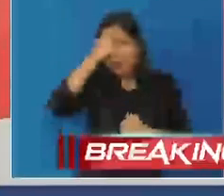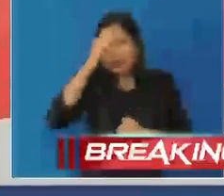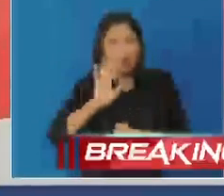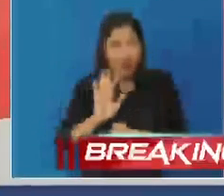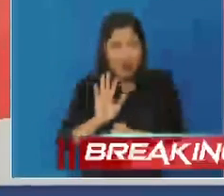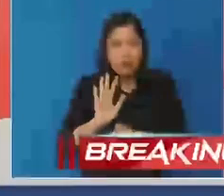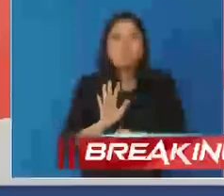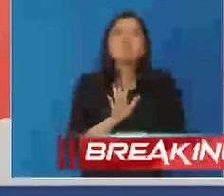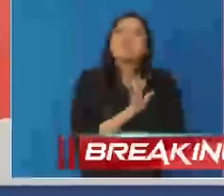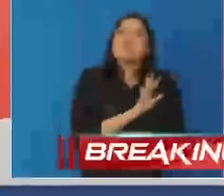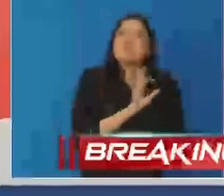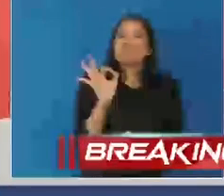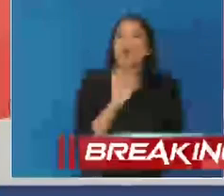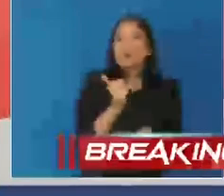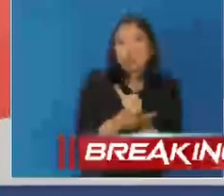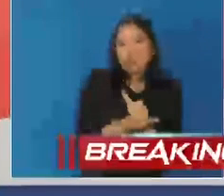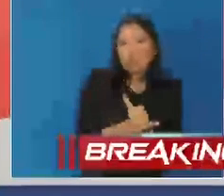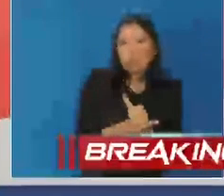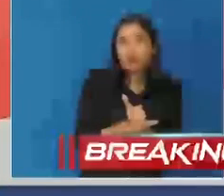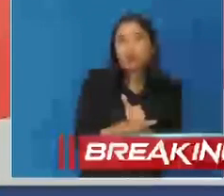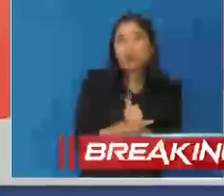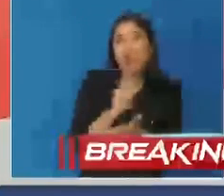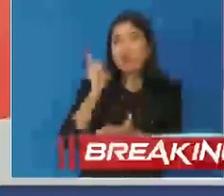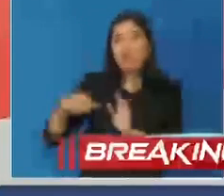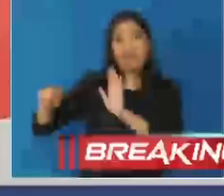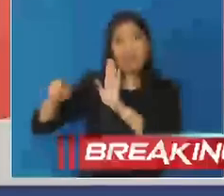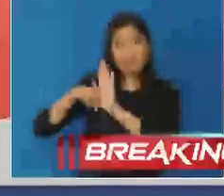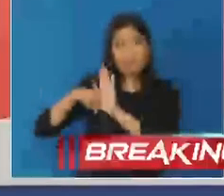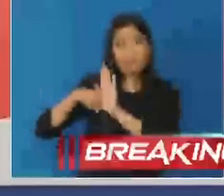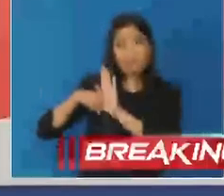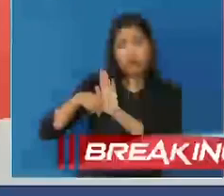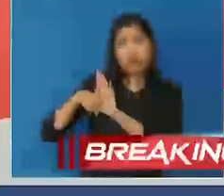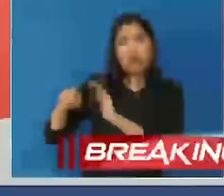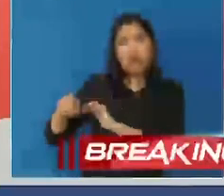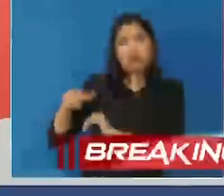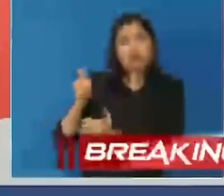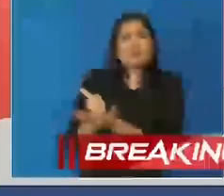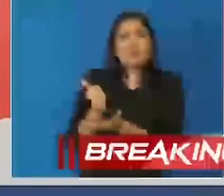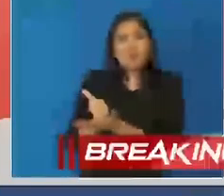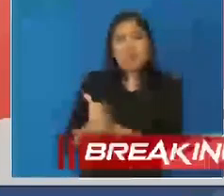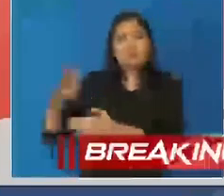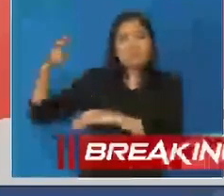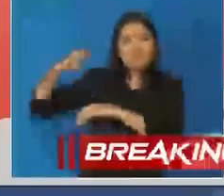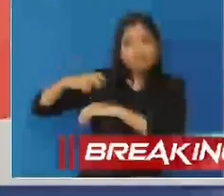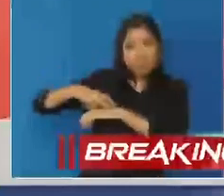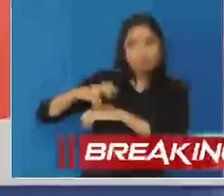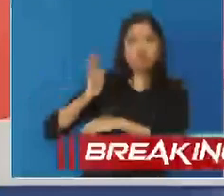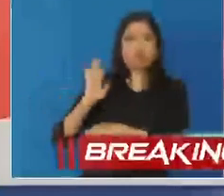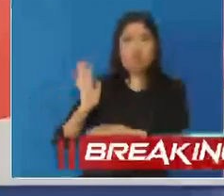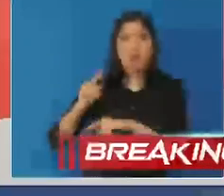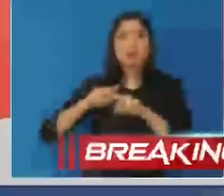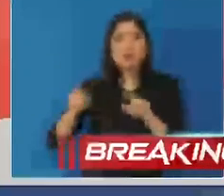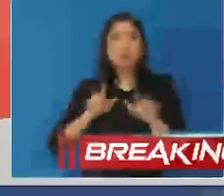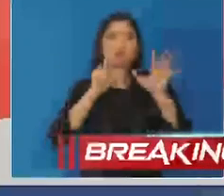beberapa kasus negatif sebenarnya adalah Kasus yang sudah terinfeksi tetapi masih kurang dari